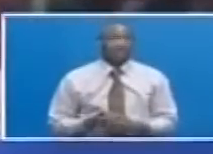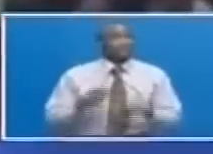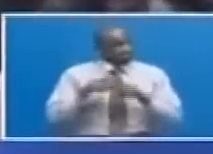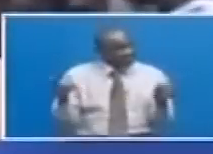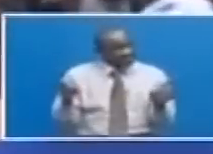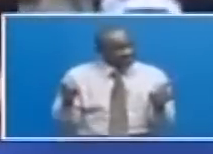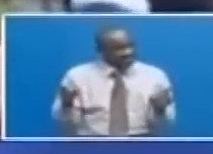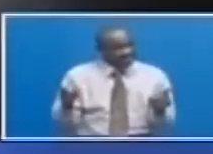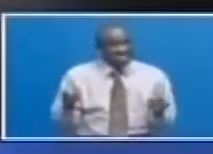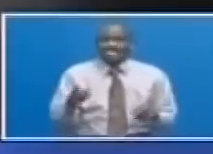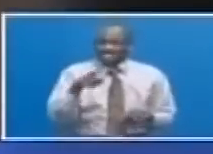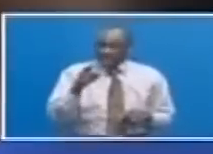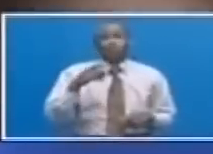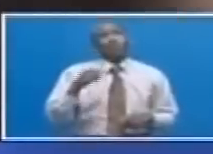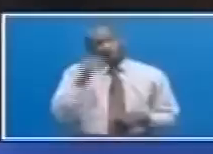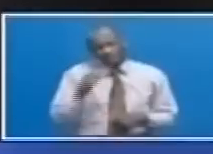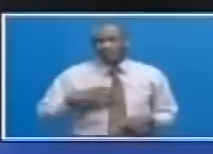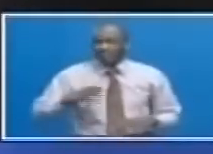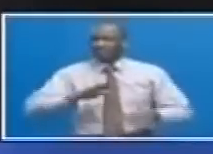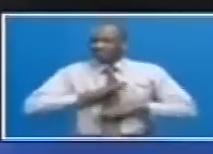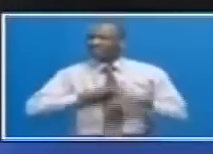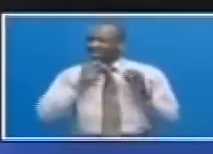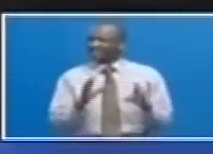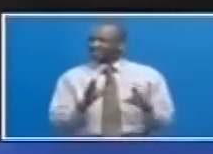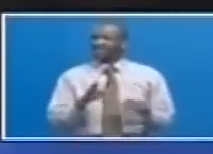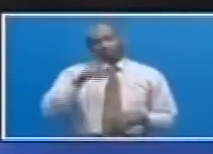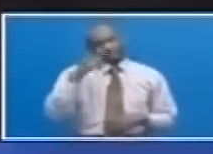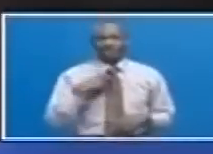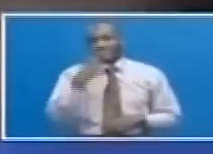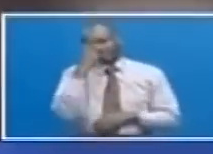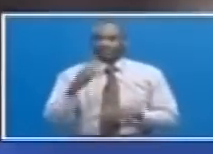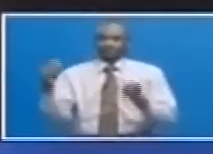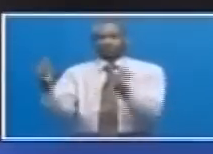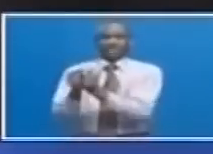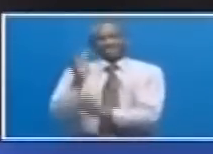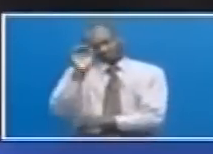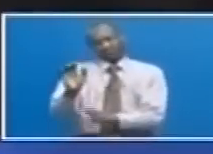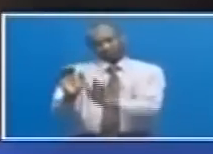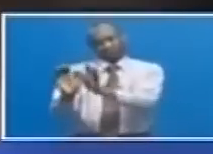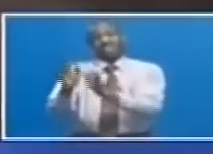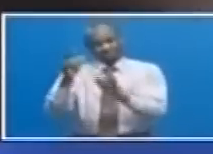Lakini bila kuwaridisha wazee, Omuchama atajiunga na washukiwa wenzake.